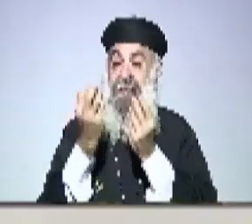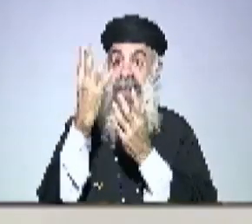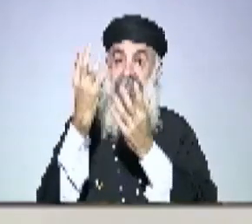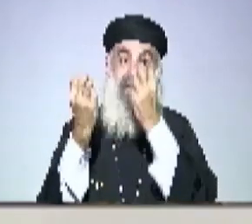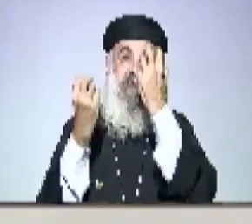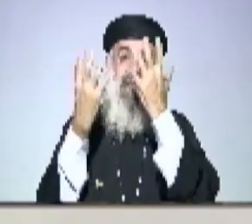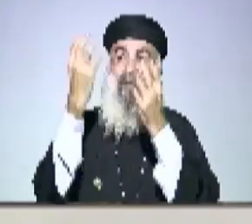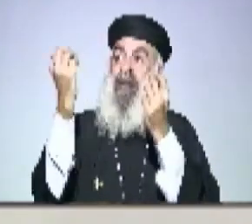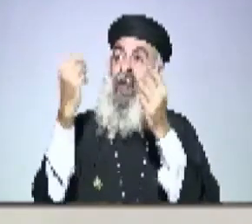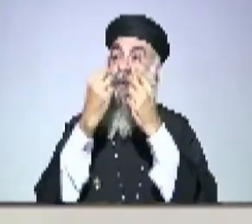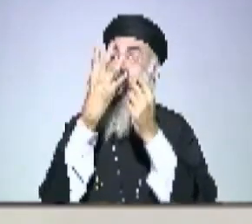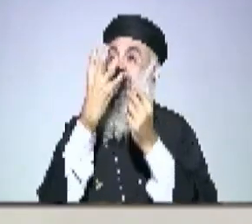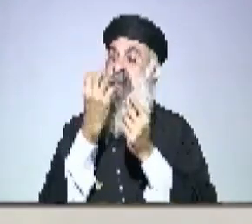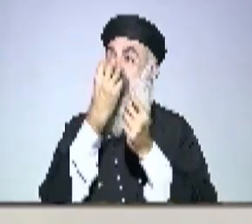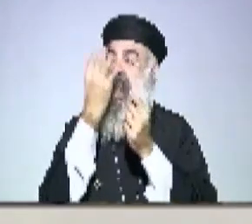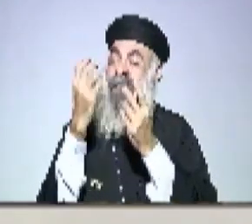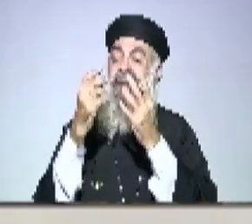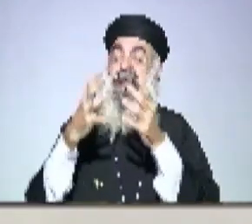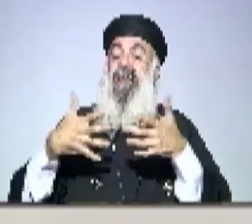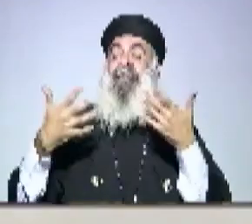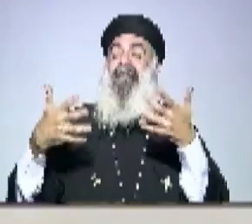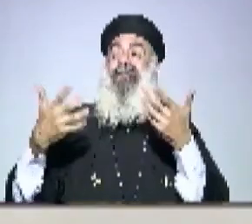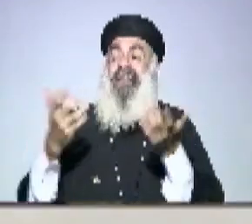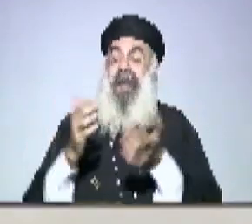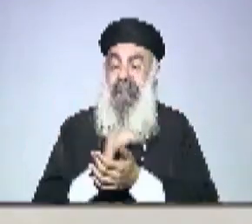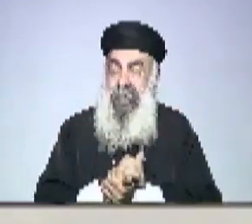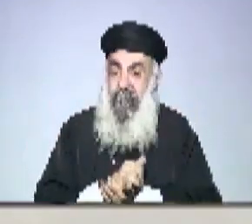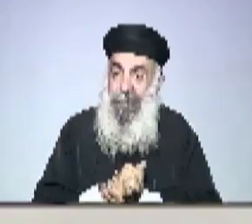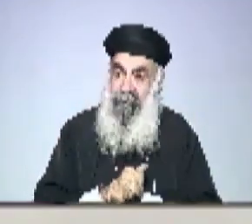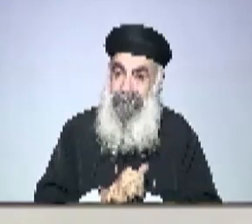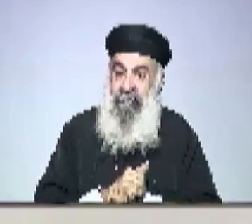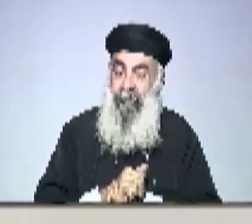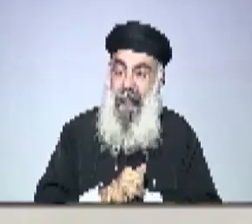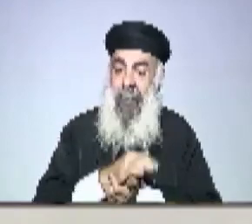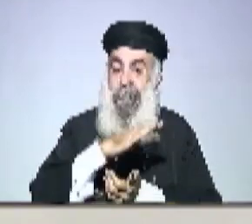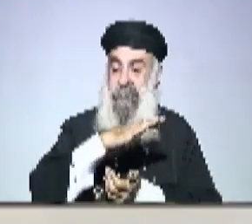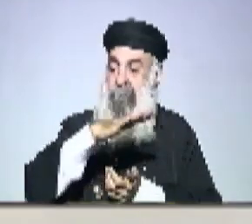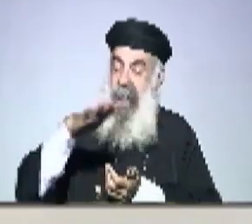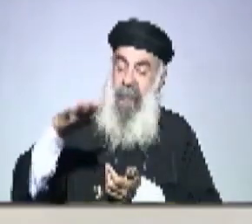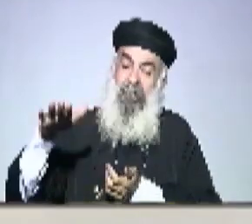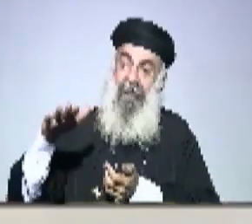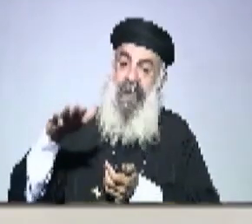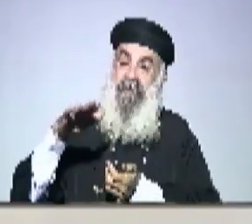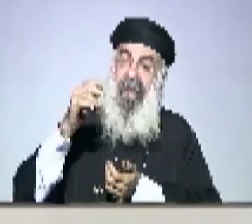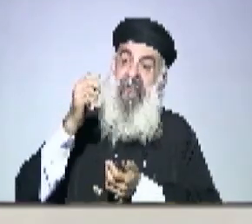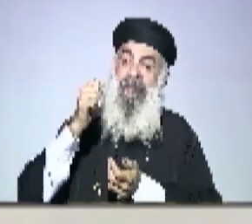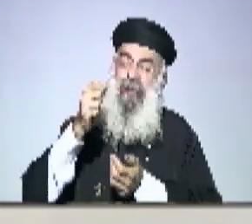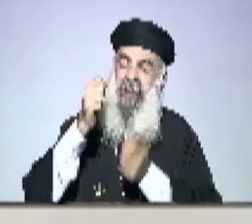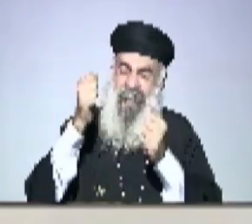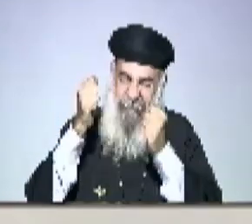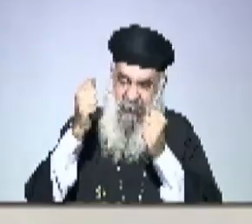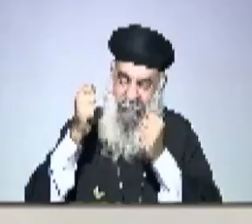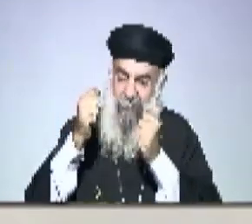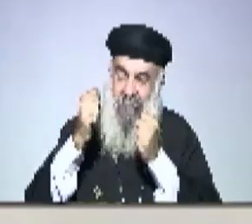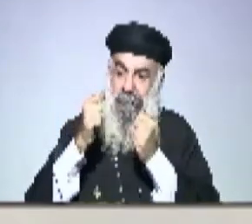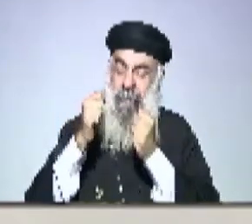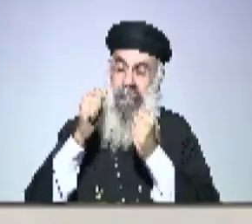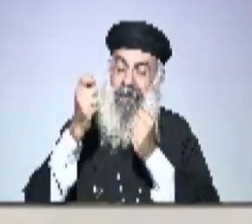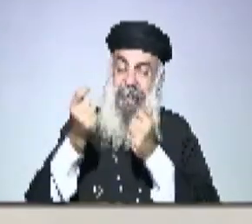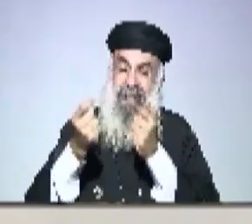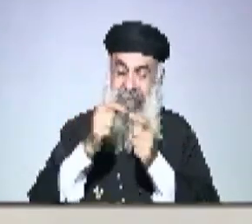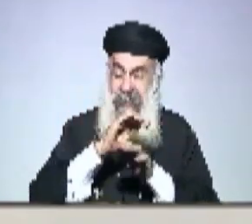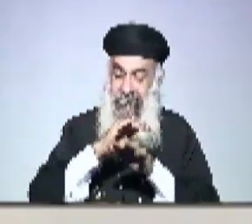اظهارا ويبتهج ابتهاجا البريه تفرح والقفر يبتهج ويحصل